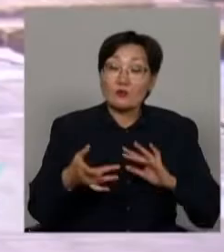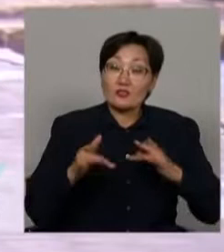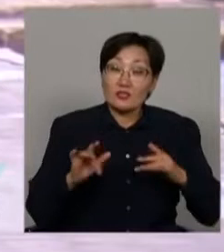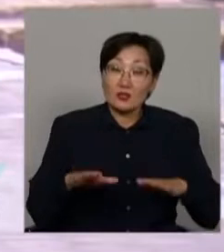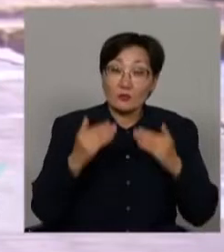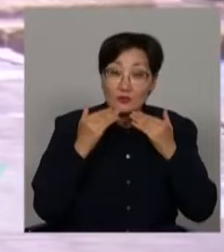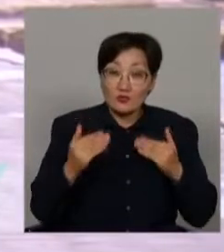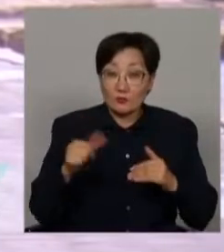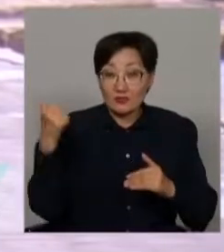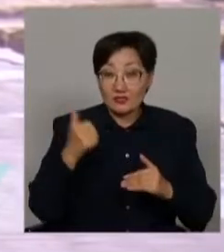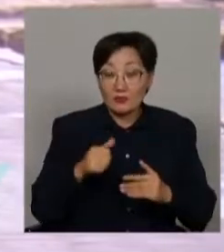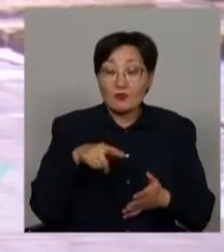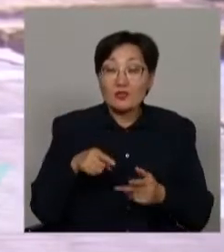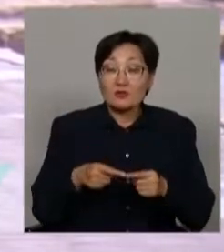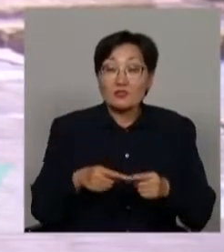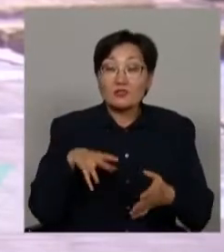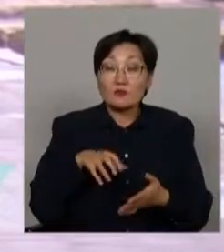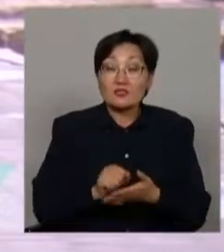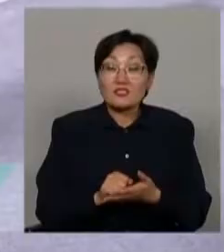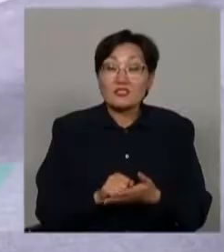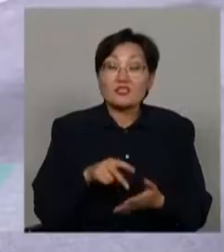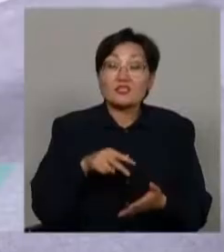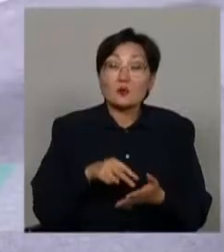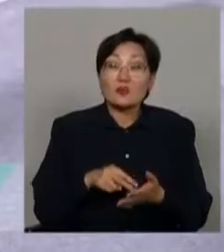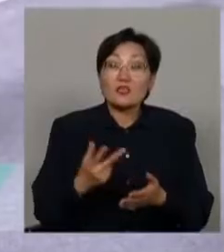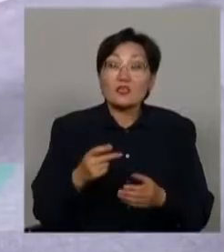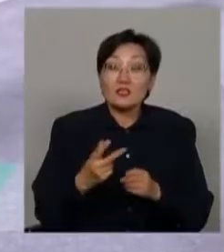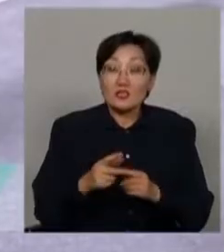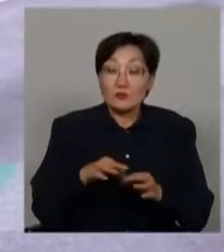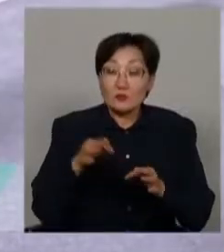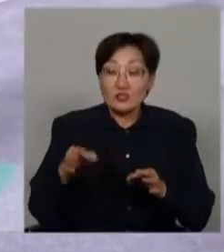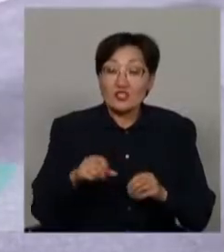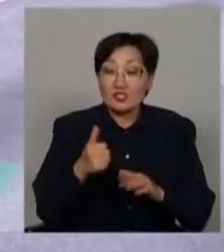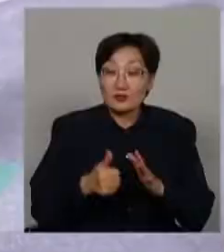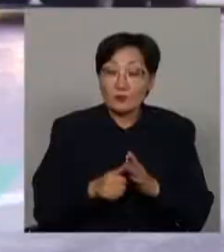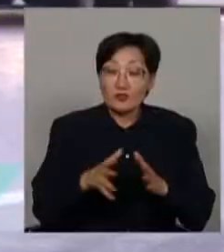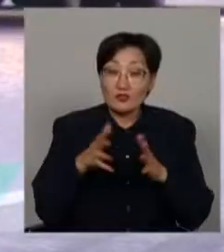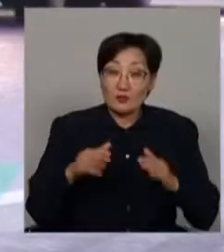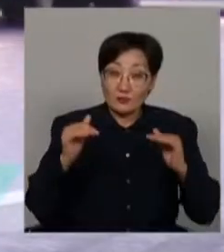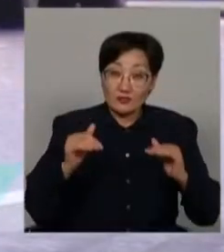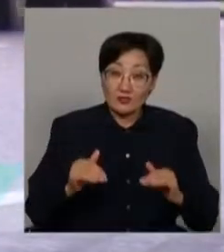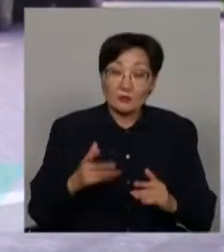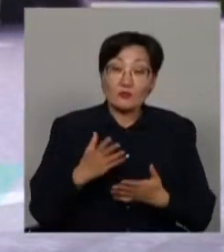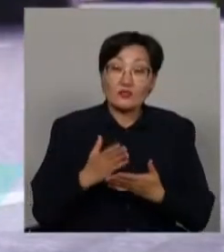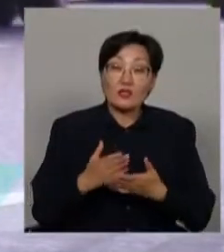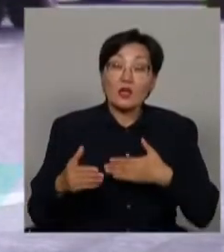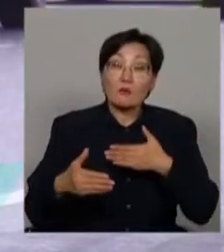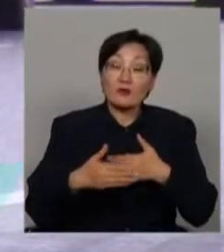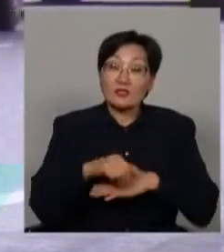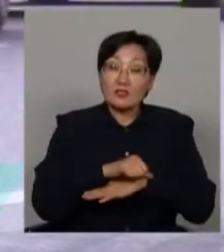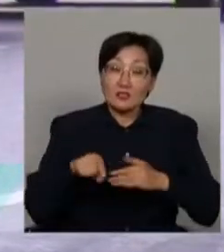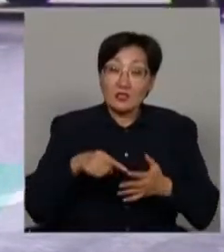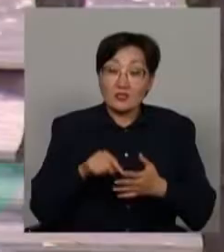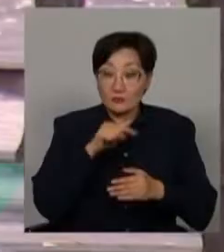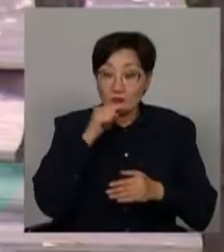за последнюю неделю арендные ставки снизились в 13 населенных пунктах из 16. Больше всего снижение отмечается в приграничных городах с